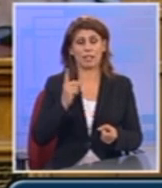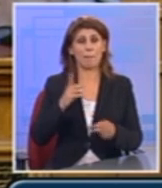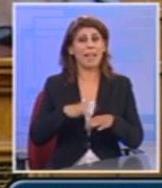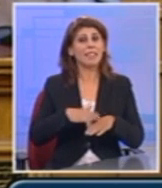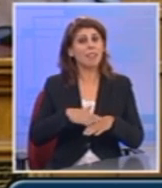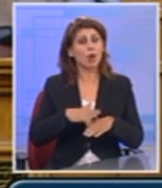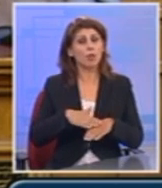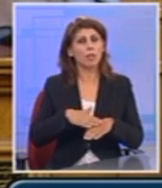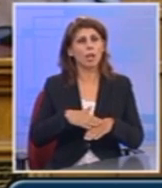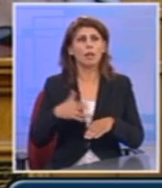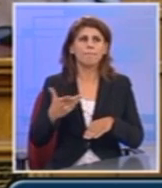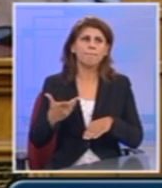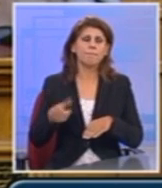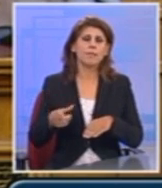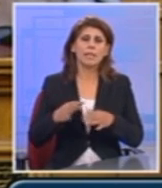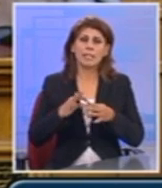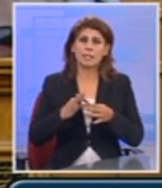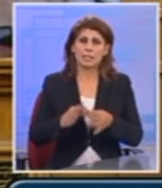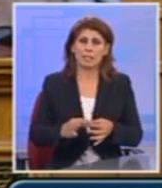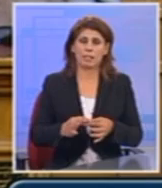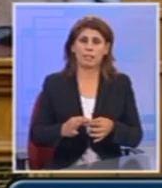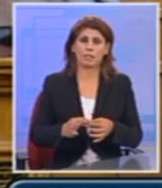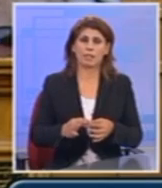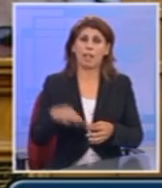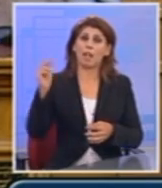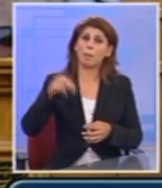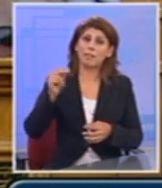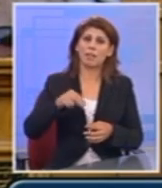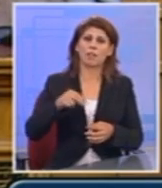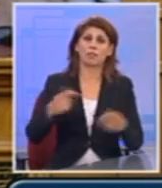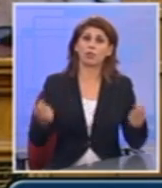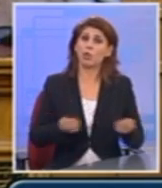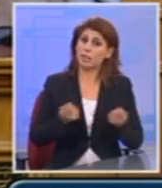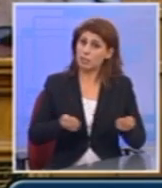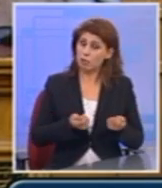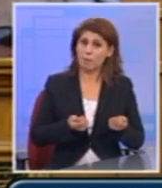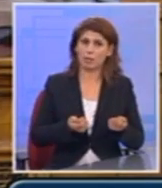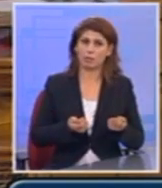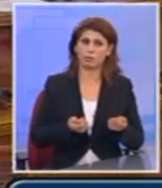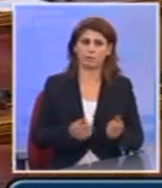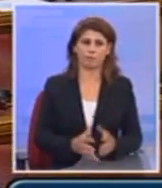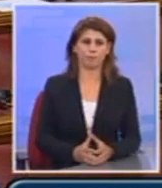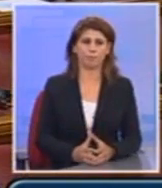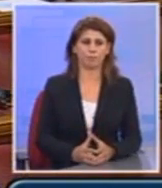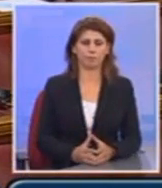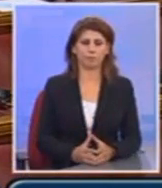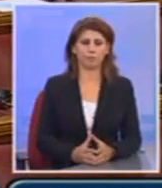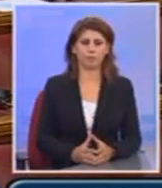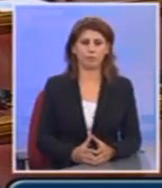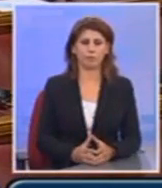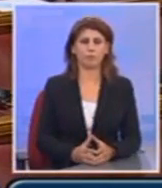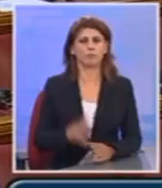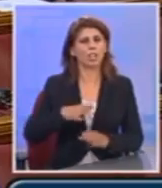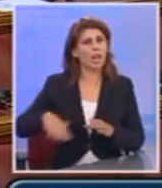αιτιολογία για να συνεχίζετε η εκμετάλλευση των εργαζομένων και των